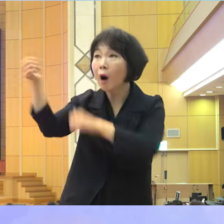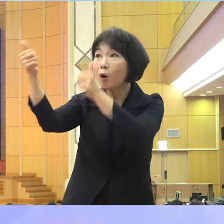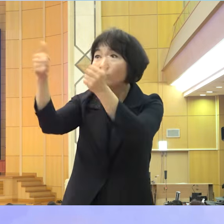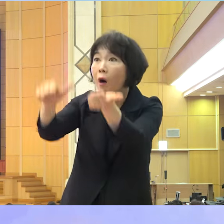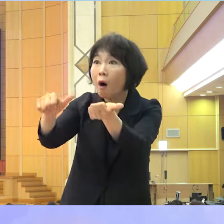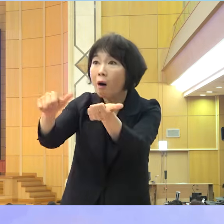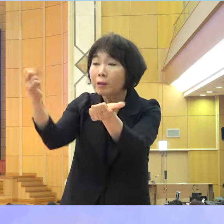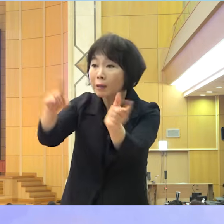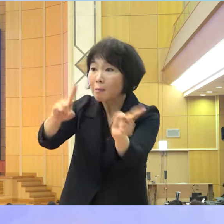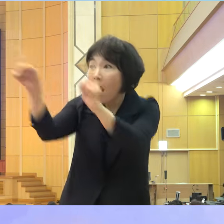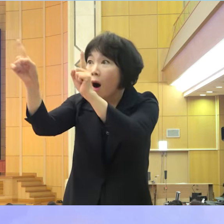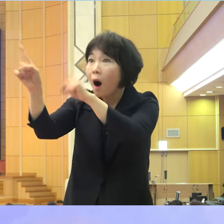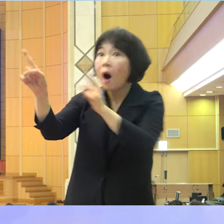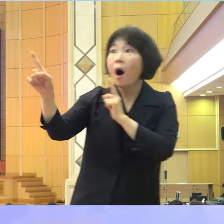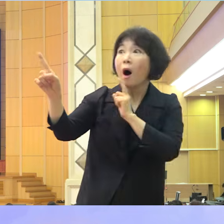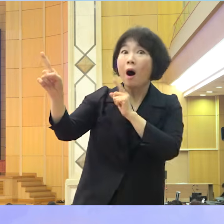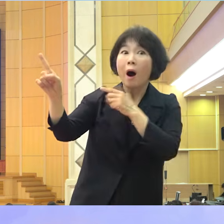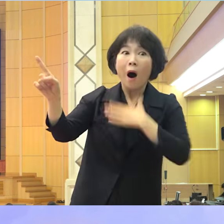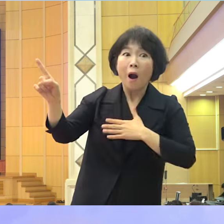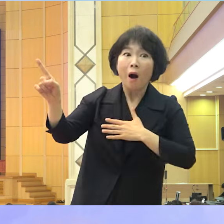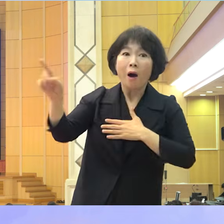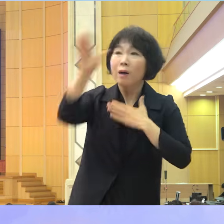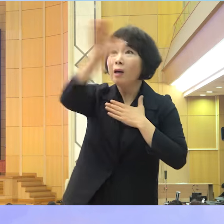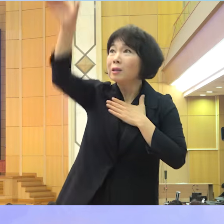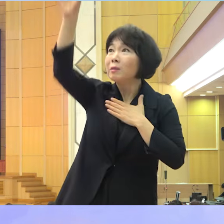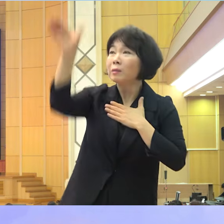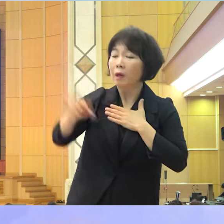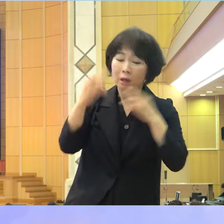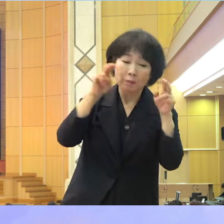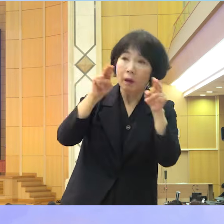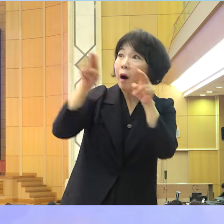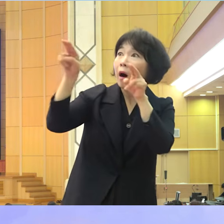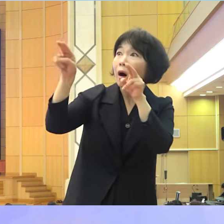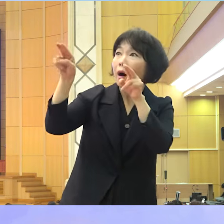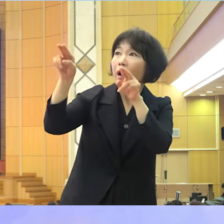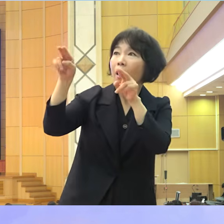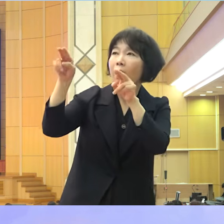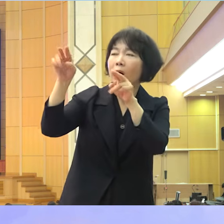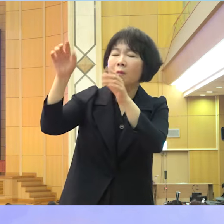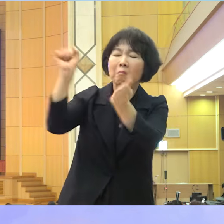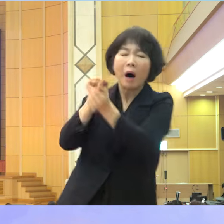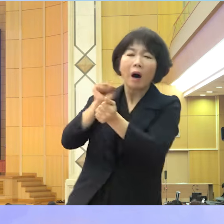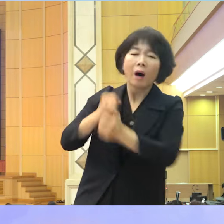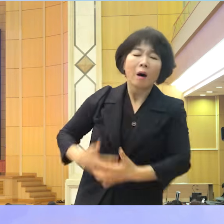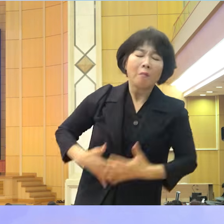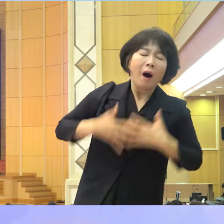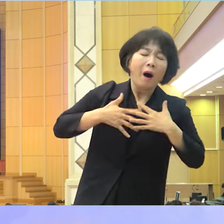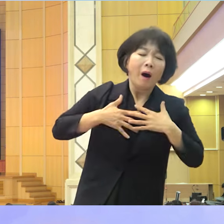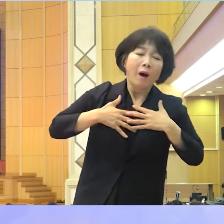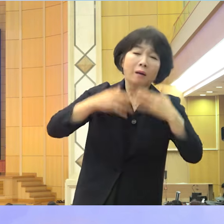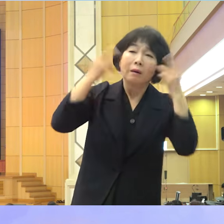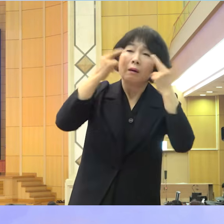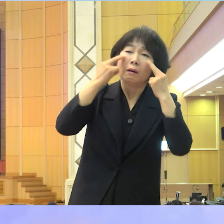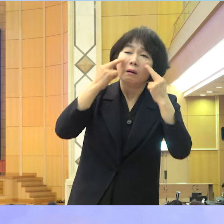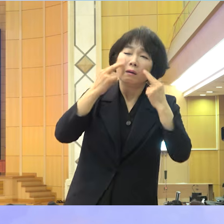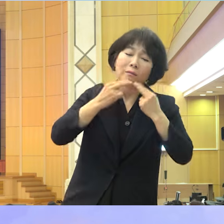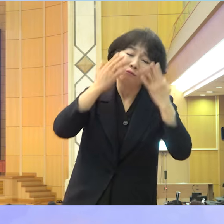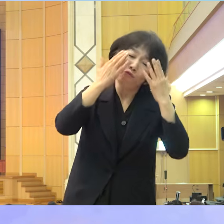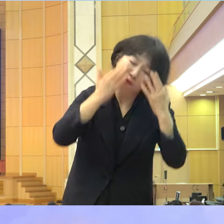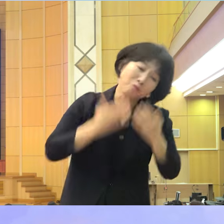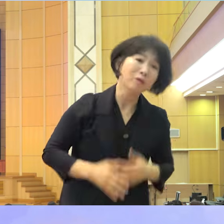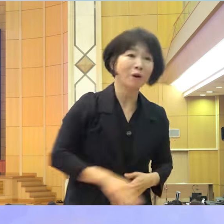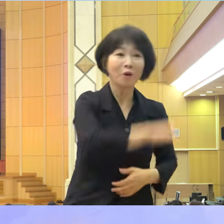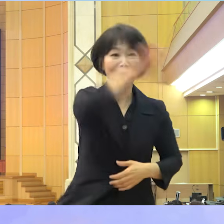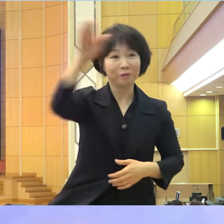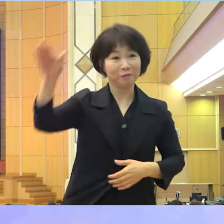알면 십자가를 바라보면 눈물이 나요. 이 찬송 부르면 그냥 진짜 눈물이 나요. 근데 눈물도